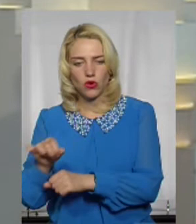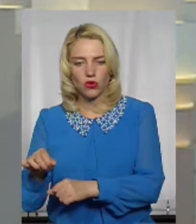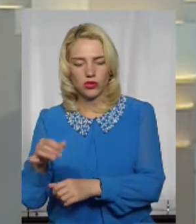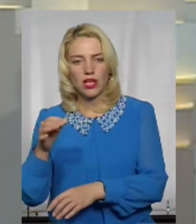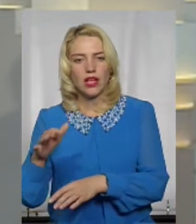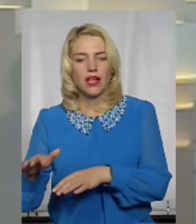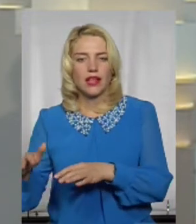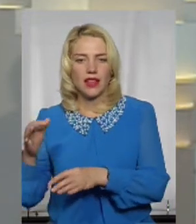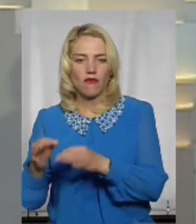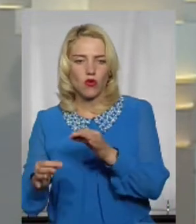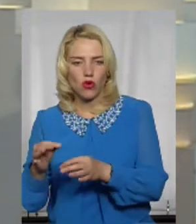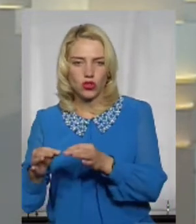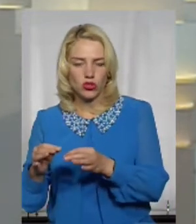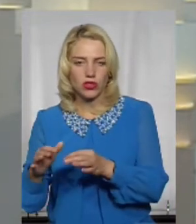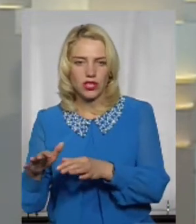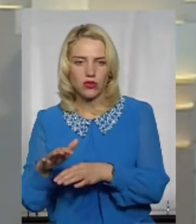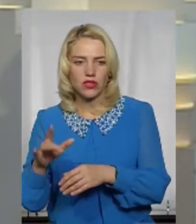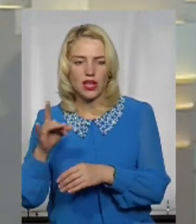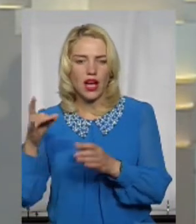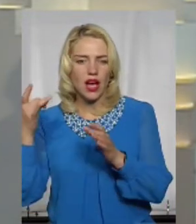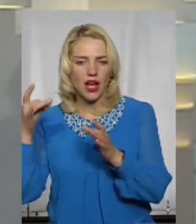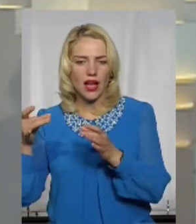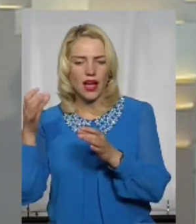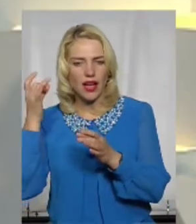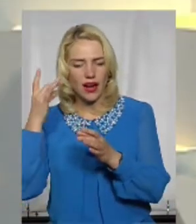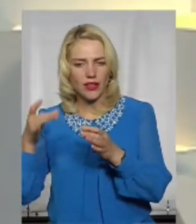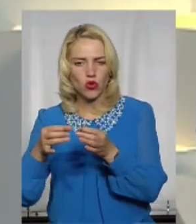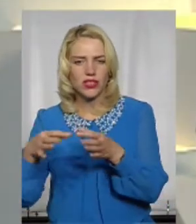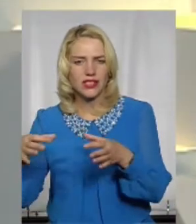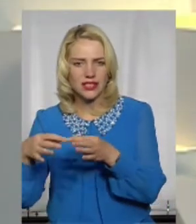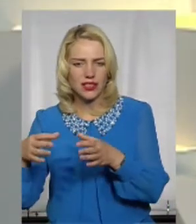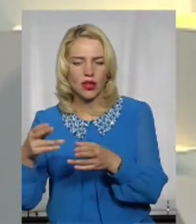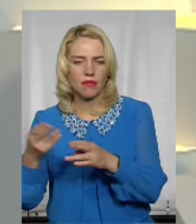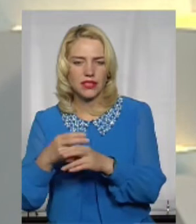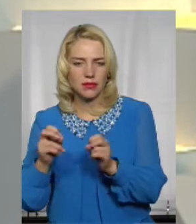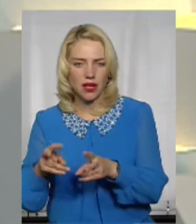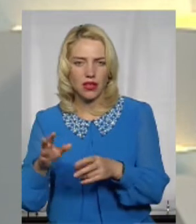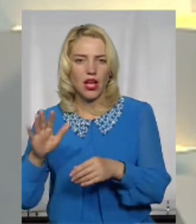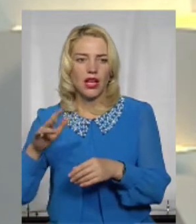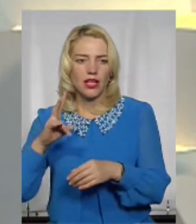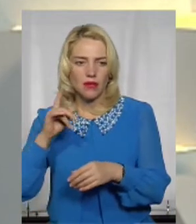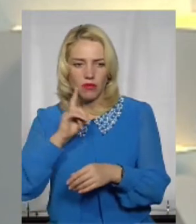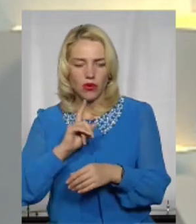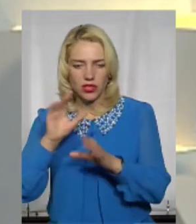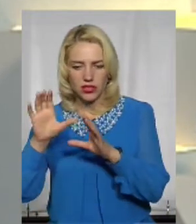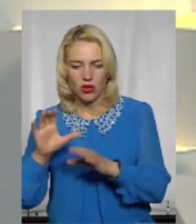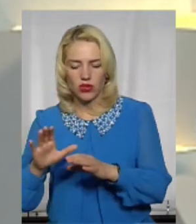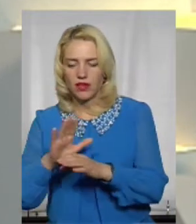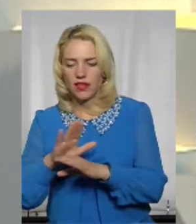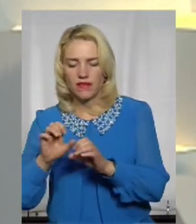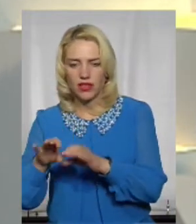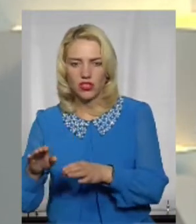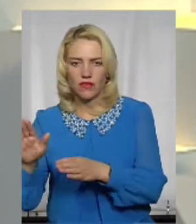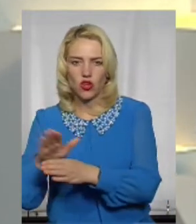природного середовища, потім було радіаційної безпеки, ну, різні були трансформації. Поки законодавець не вирішив